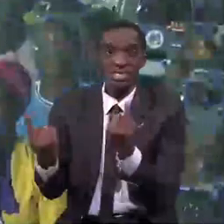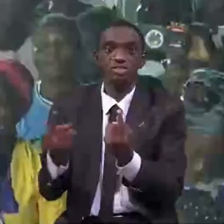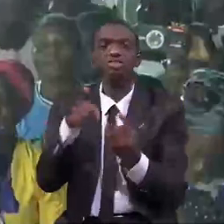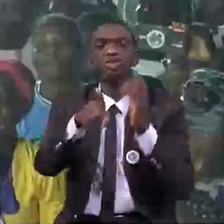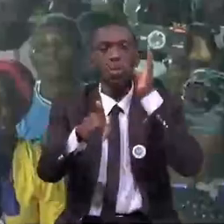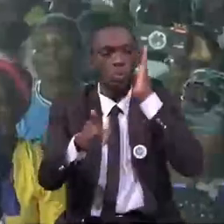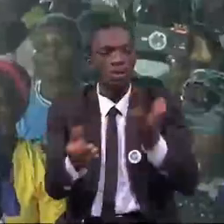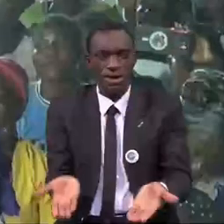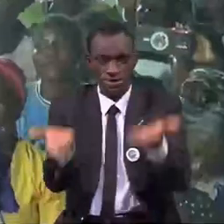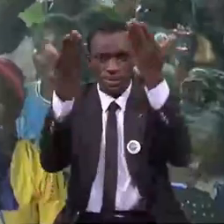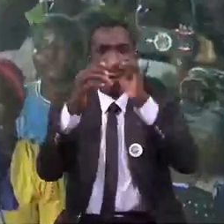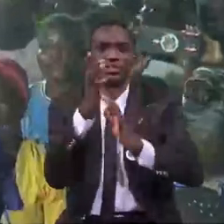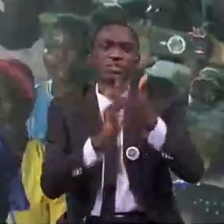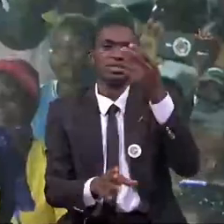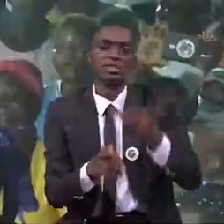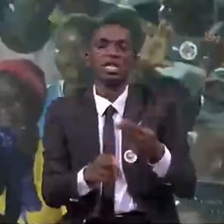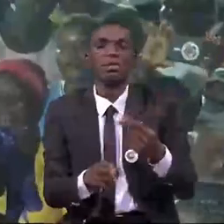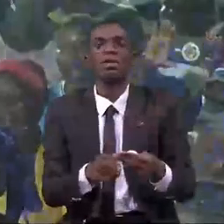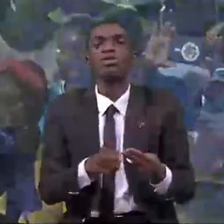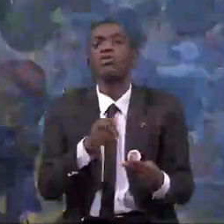vos péchés vous allez vous lever